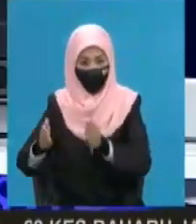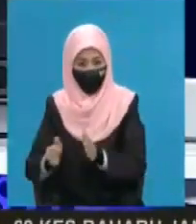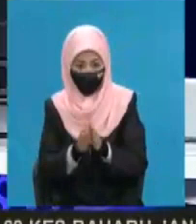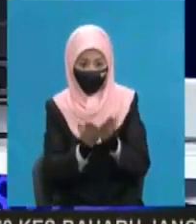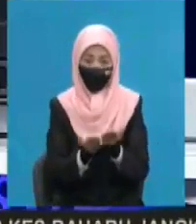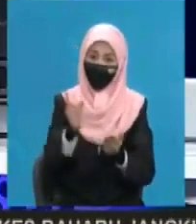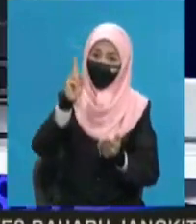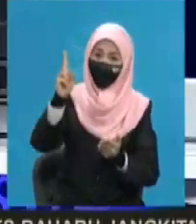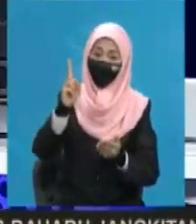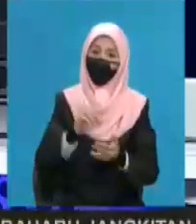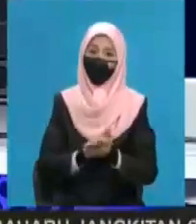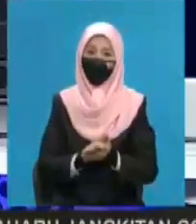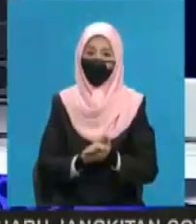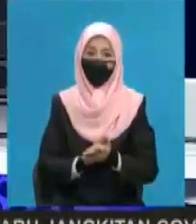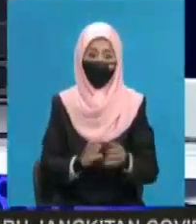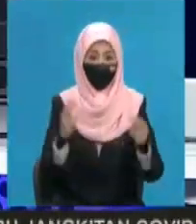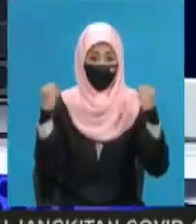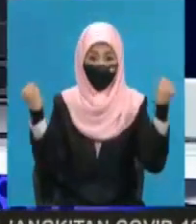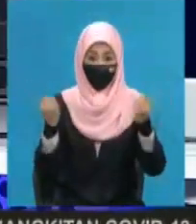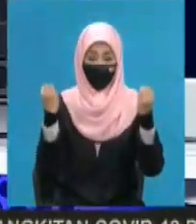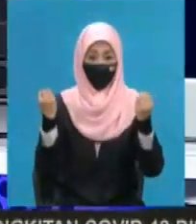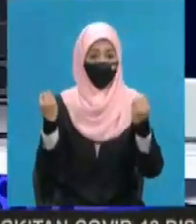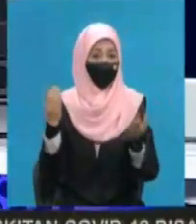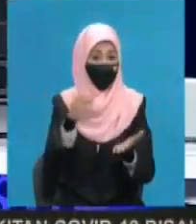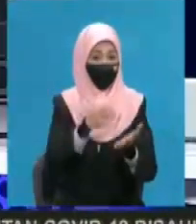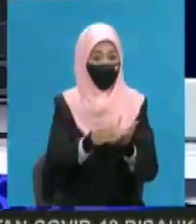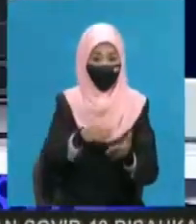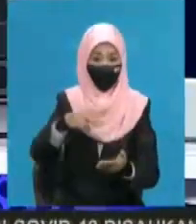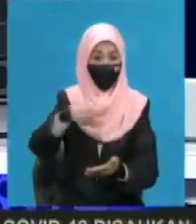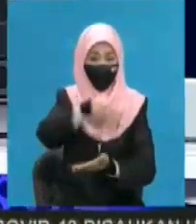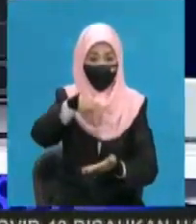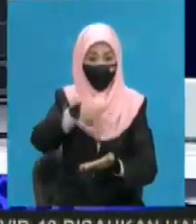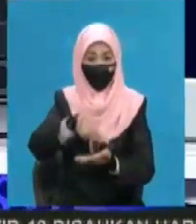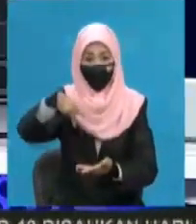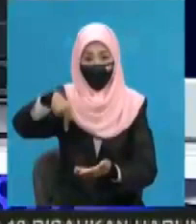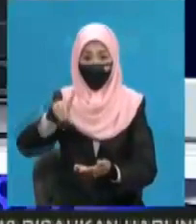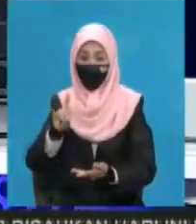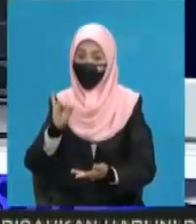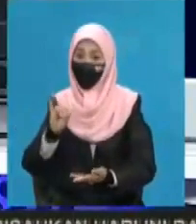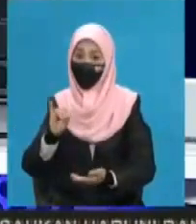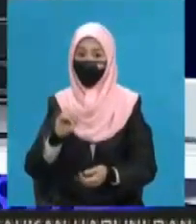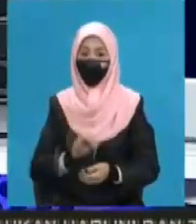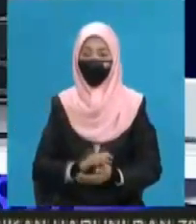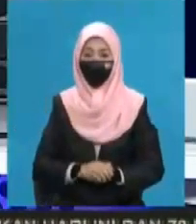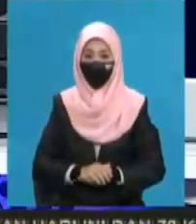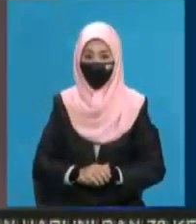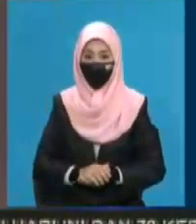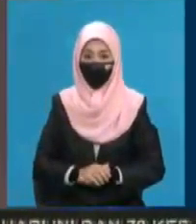tafsirannya majelis berlangsung kemarin di pusat dakwah islamiyah Kementerian hal-ihwal utama